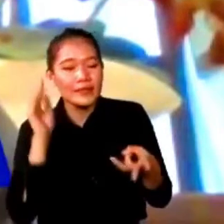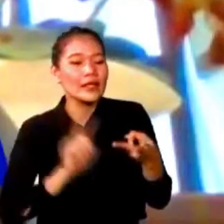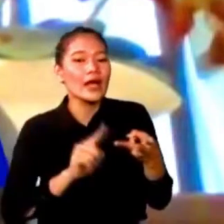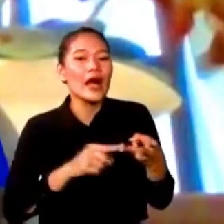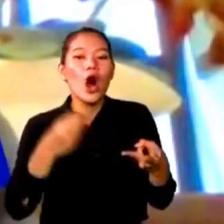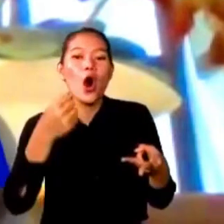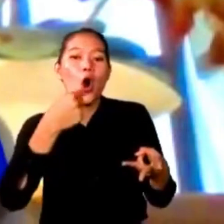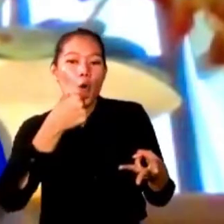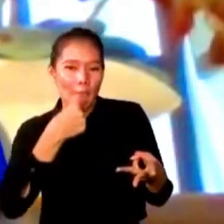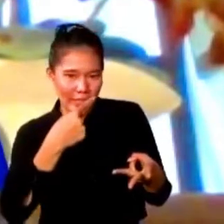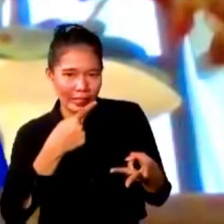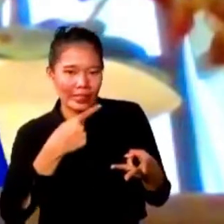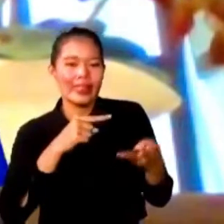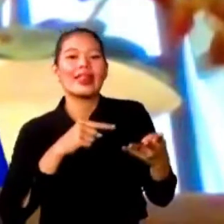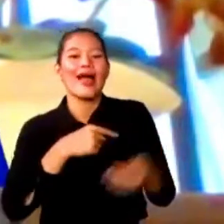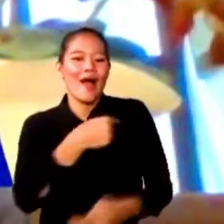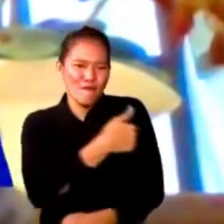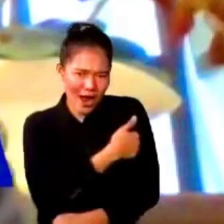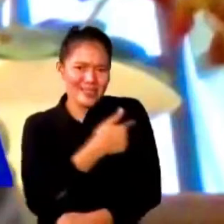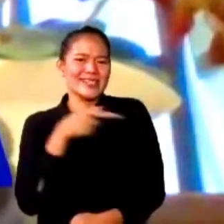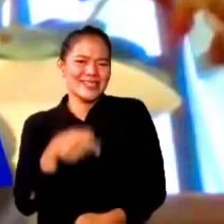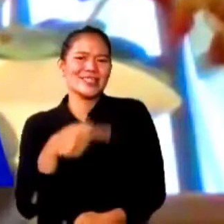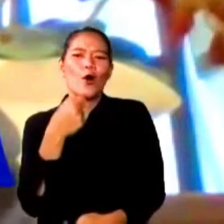obat-obatan termasuk vaksin